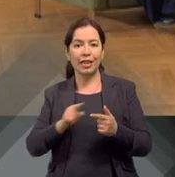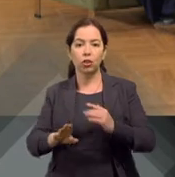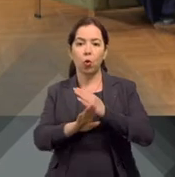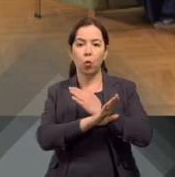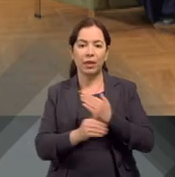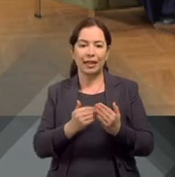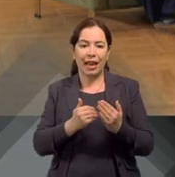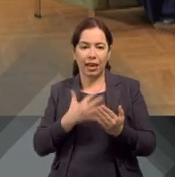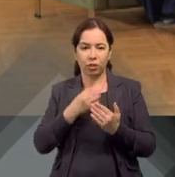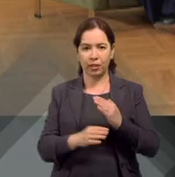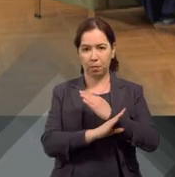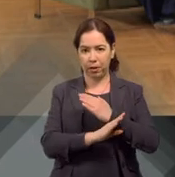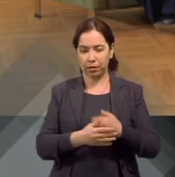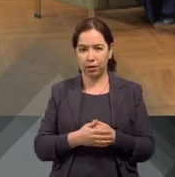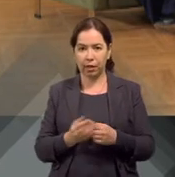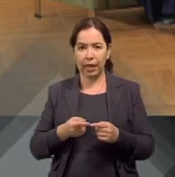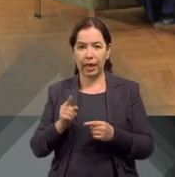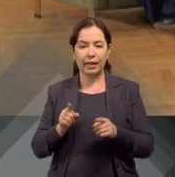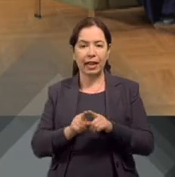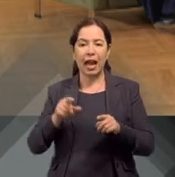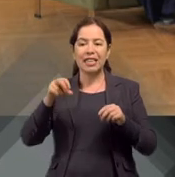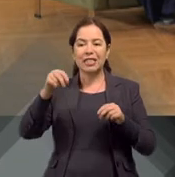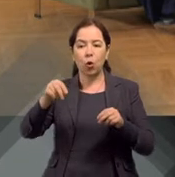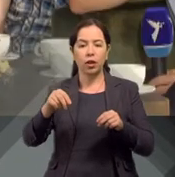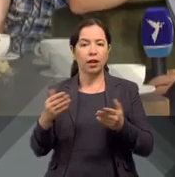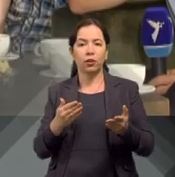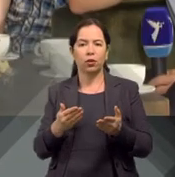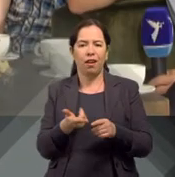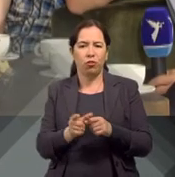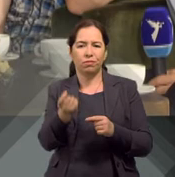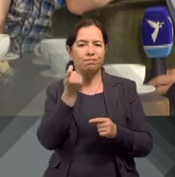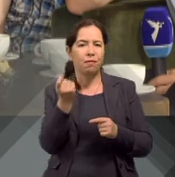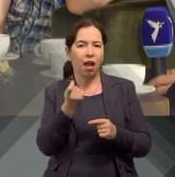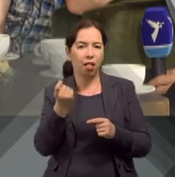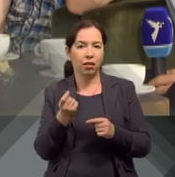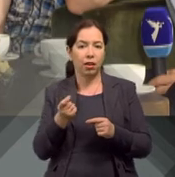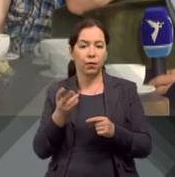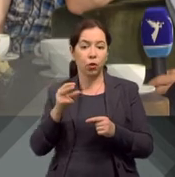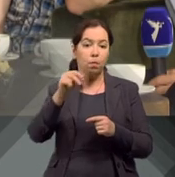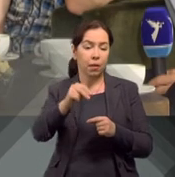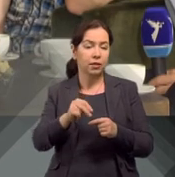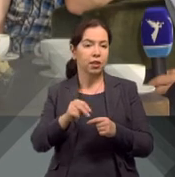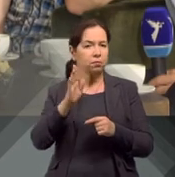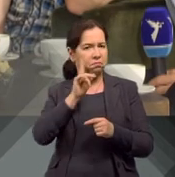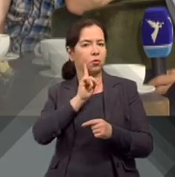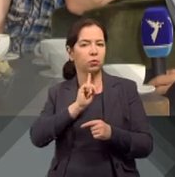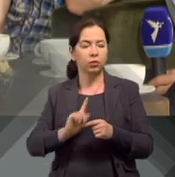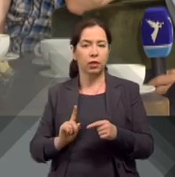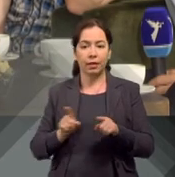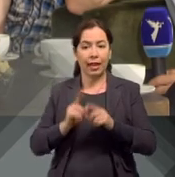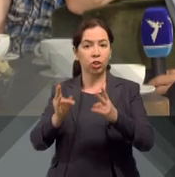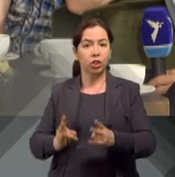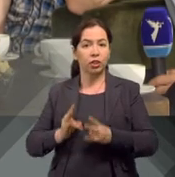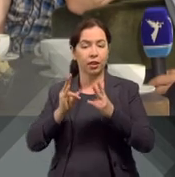смерти. Это как соль, которой почти нету, но она все решает. Это нежность. И